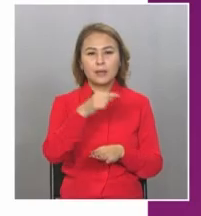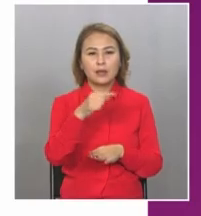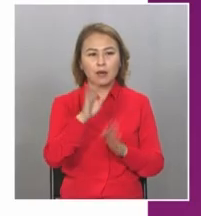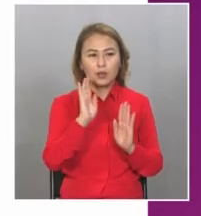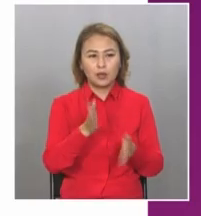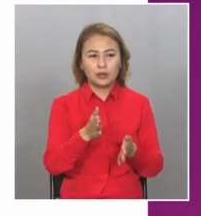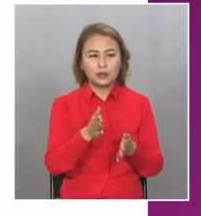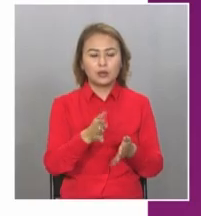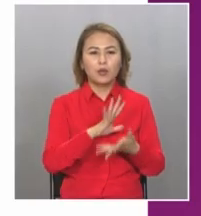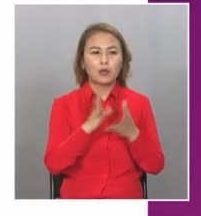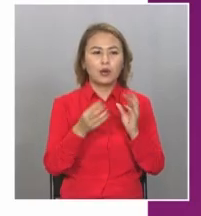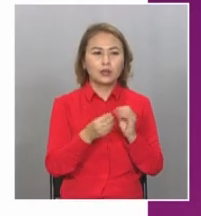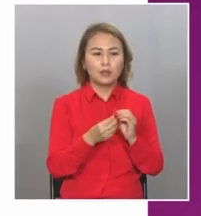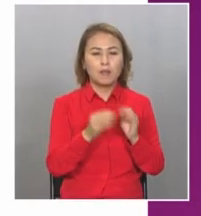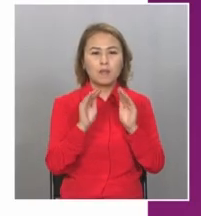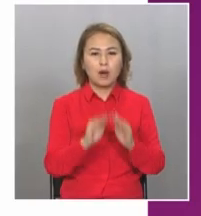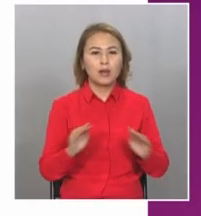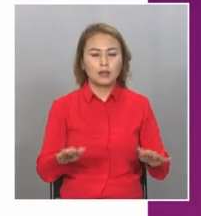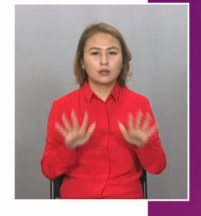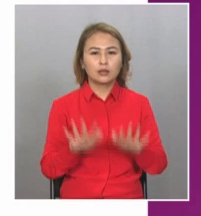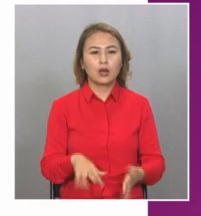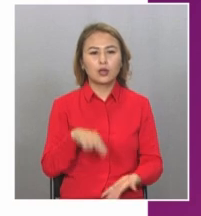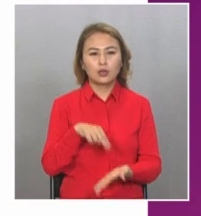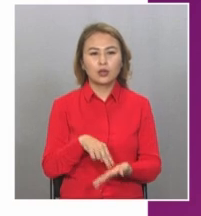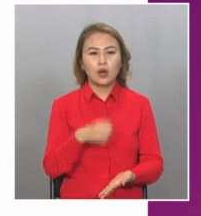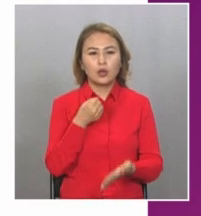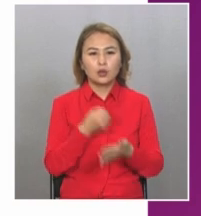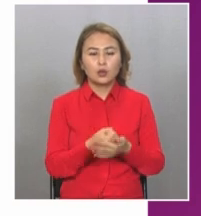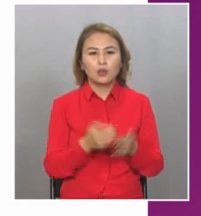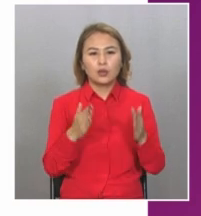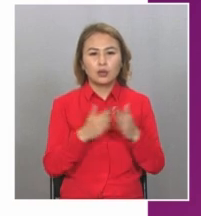екен. Онда баланың тұрған орнынан үйге дейінгі